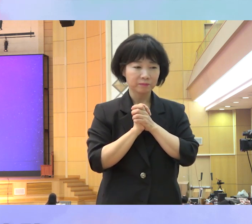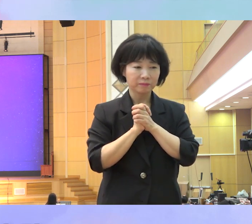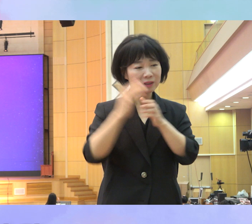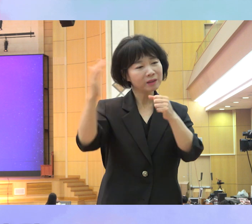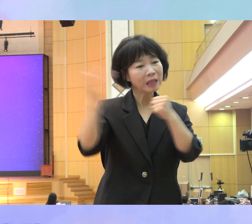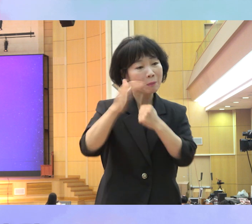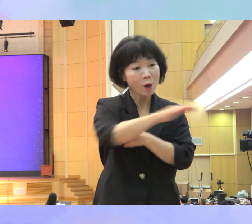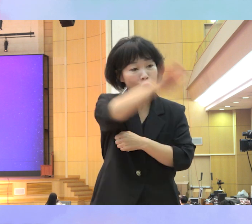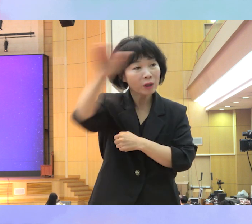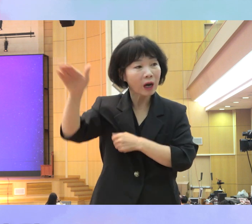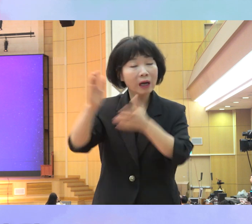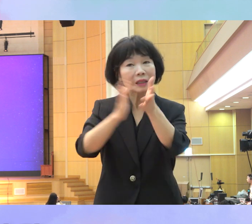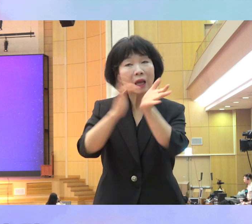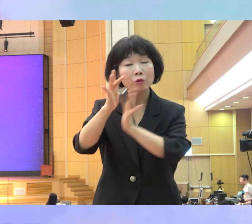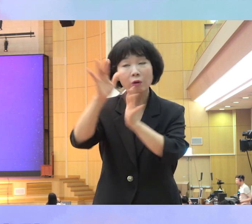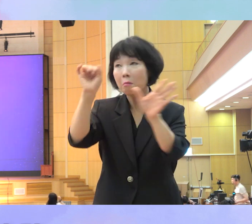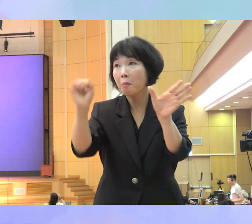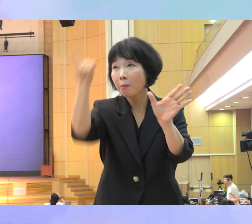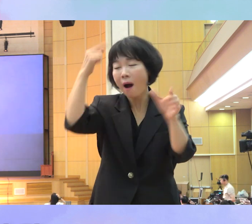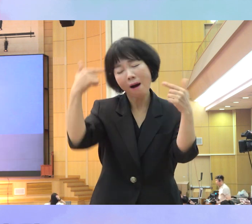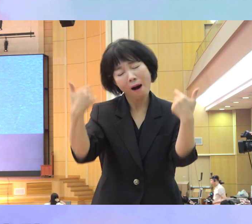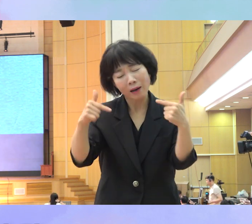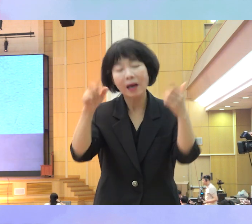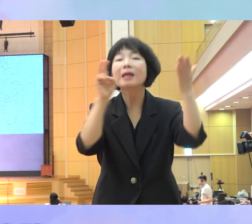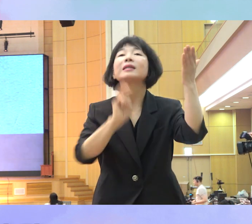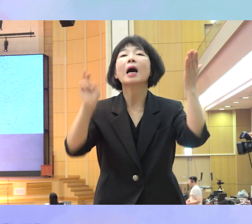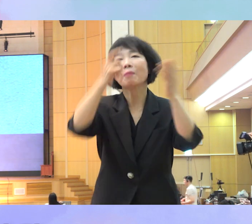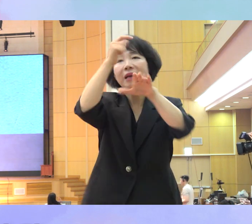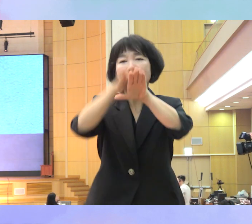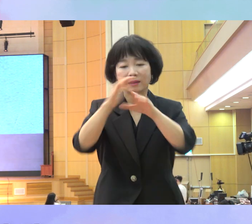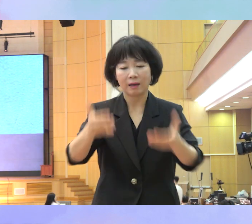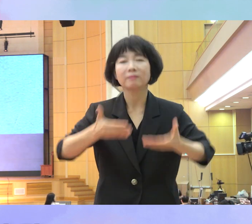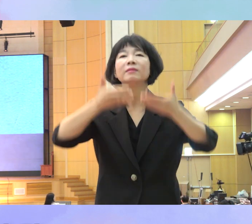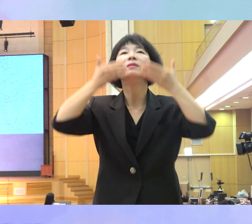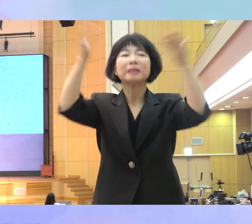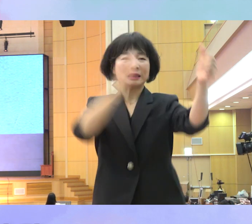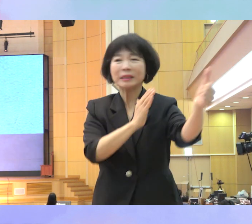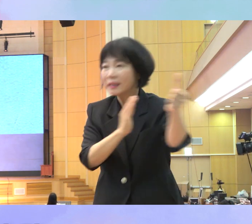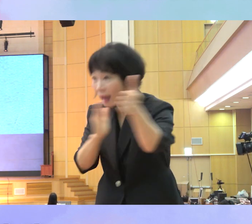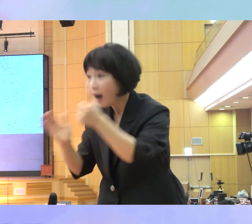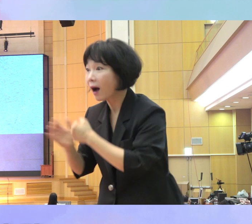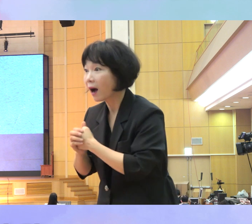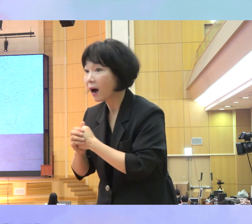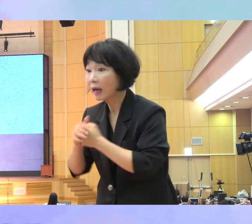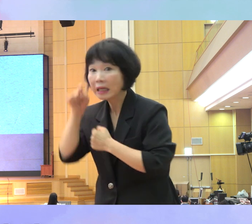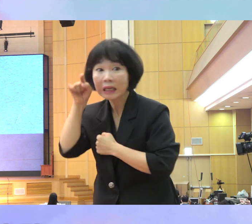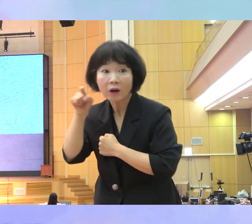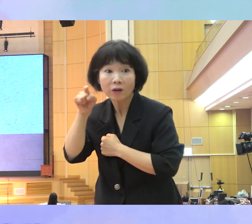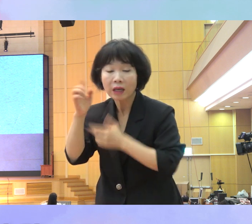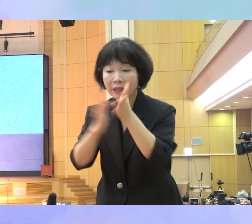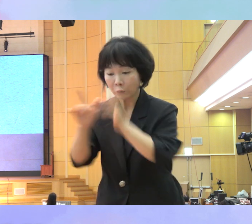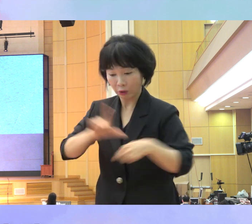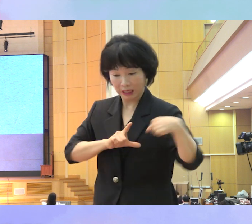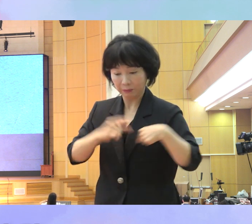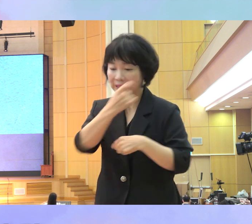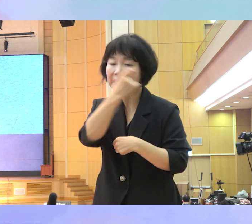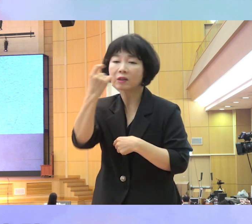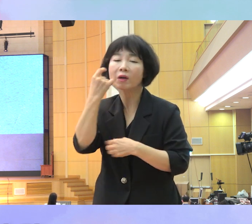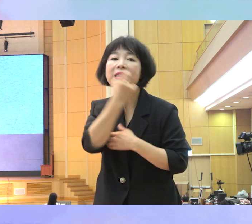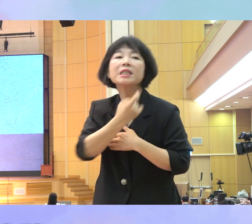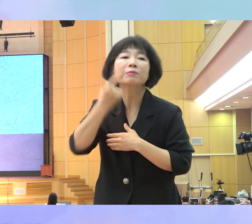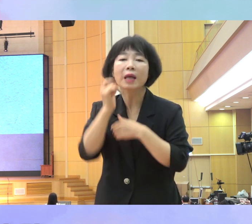이러므로 우리가 예수로 말미암아 항상 찬미의 제사를 하나님께 드리자. 이는 그 이름을